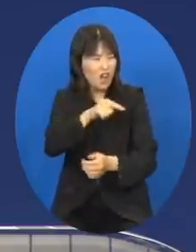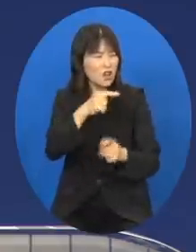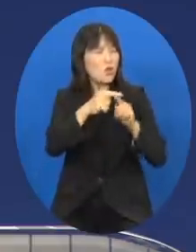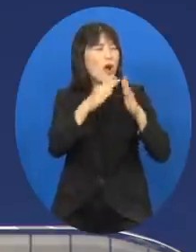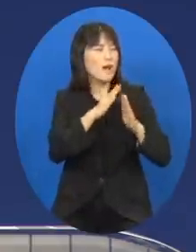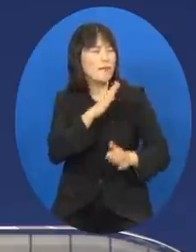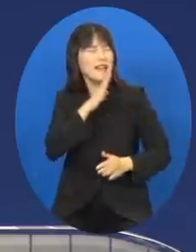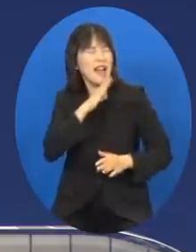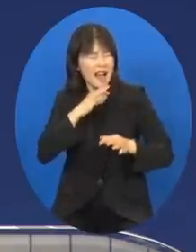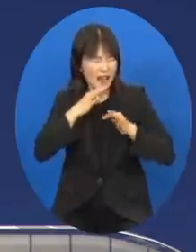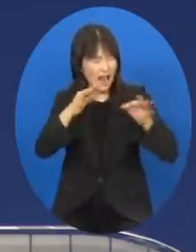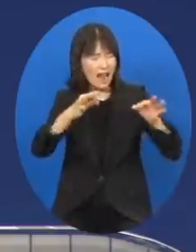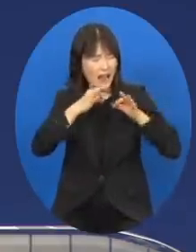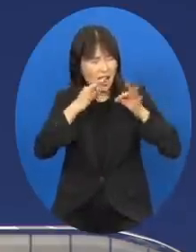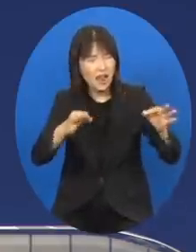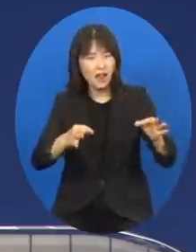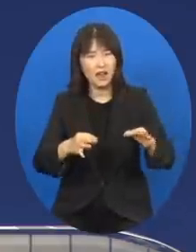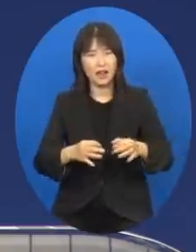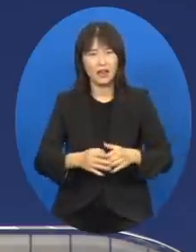막 소리를